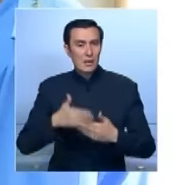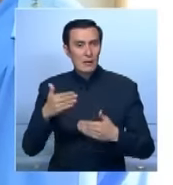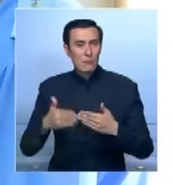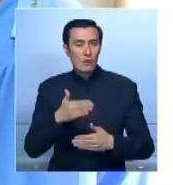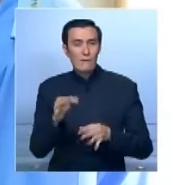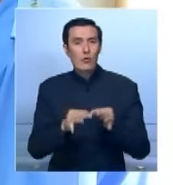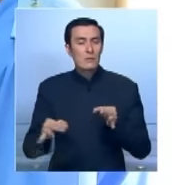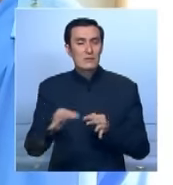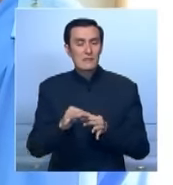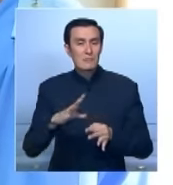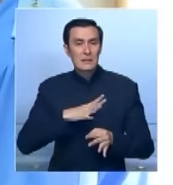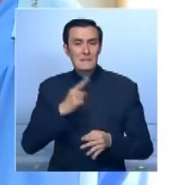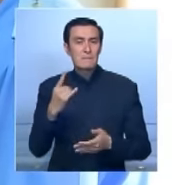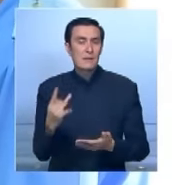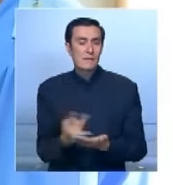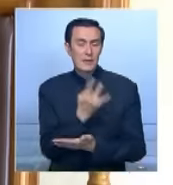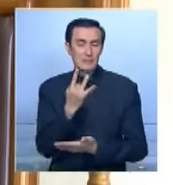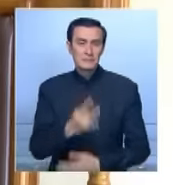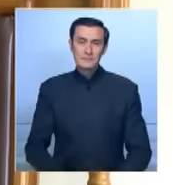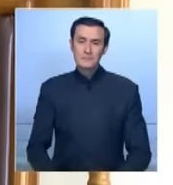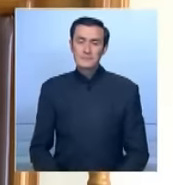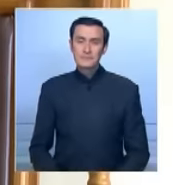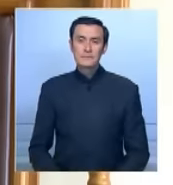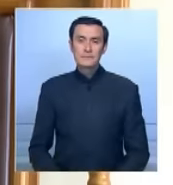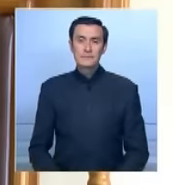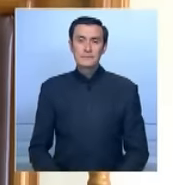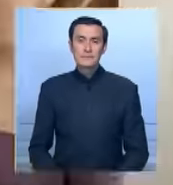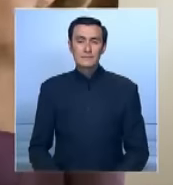приговор в регионе вынесли впервые.